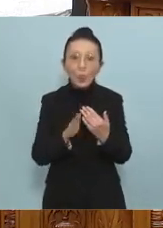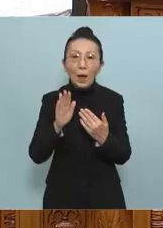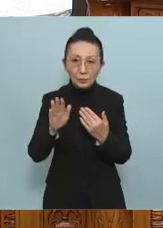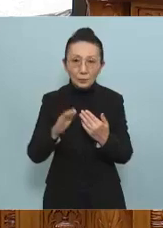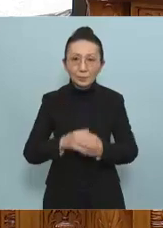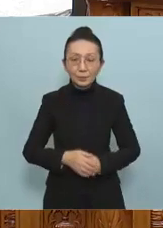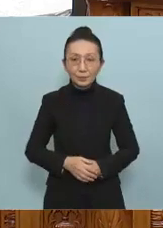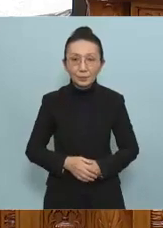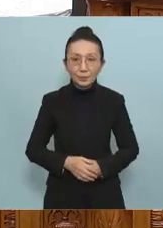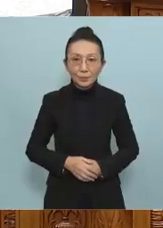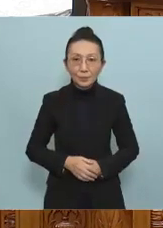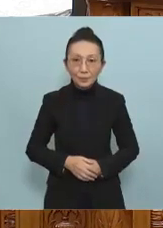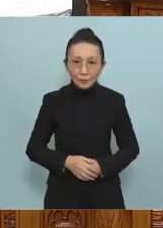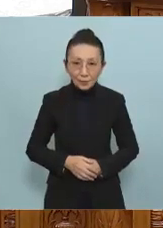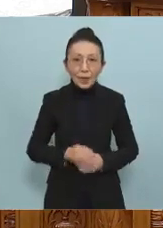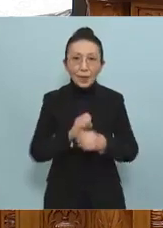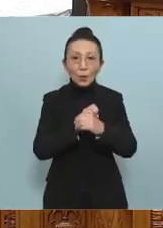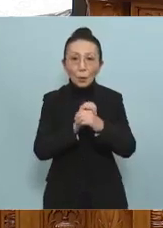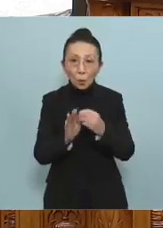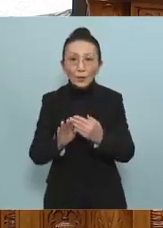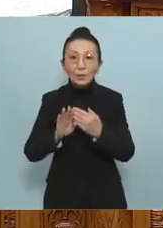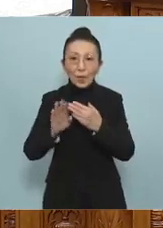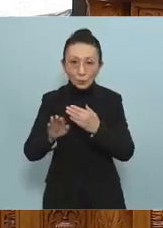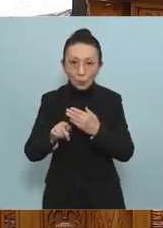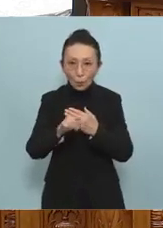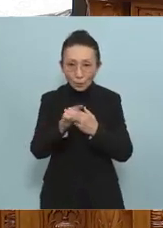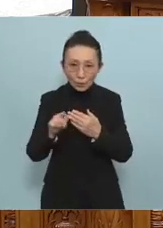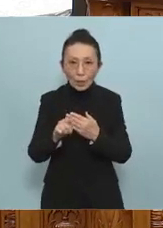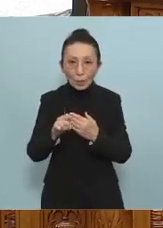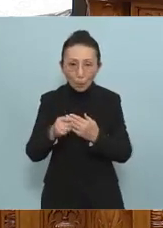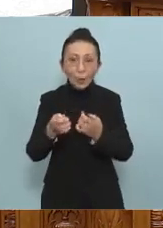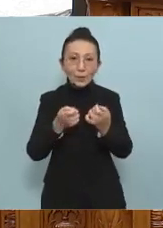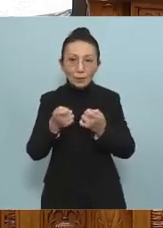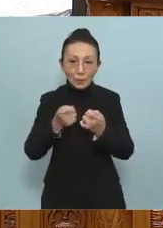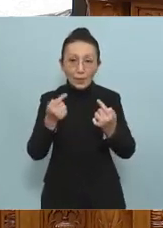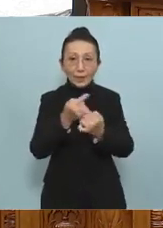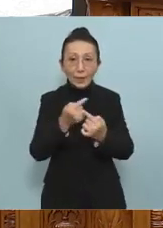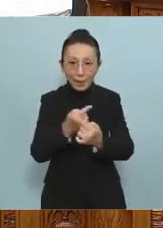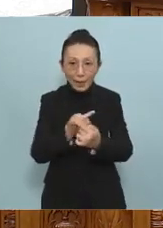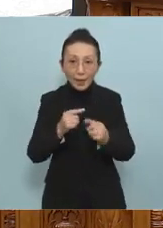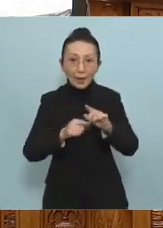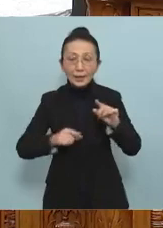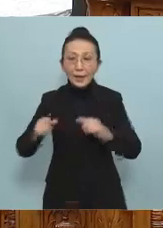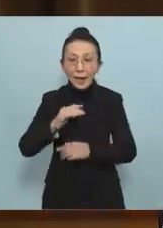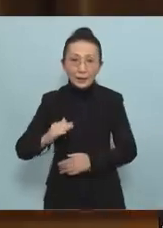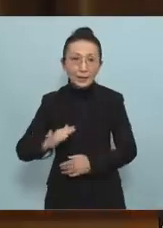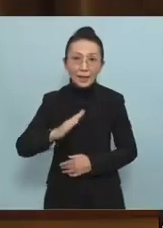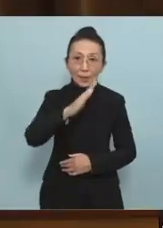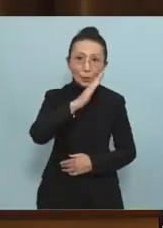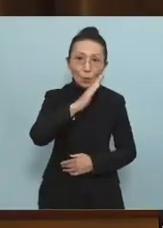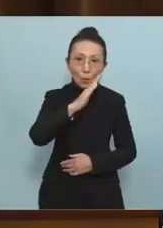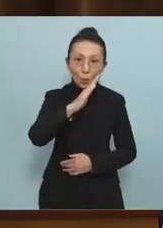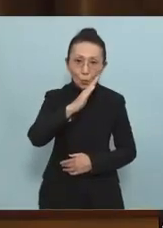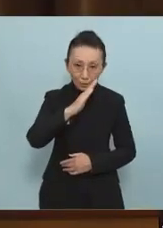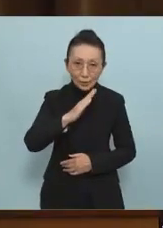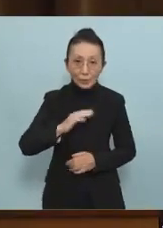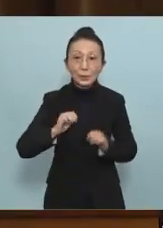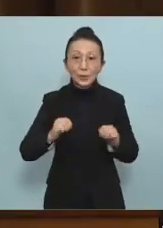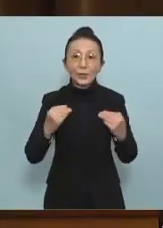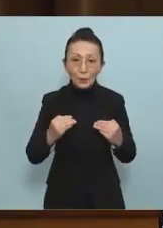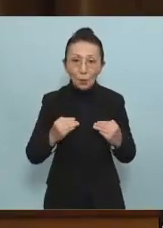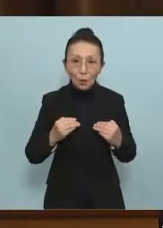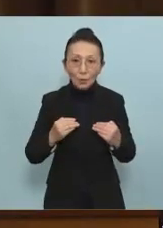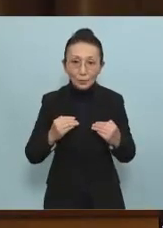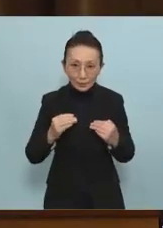先にこうした弊害を是正しながら、さらに力強く成長するため、成長も分配も実現する